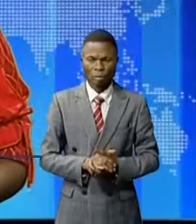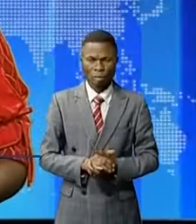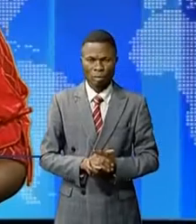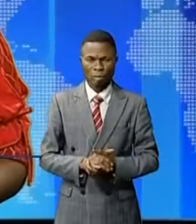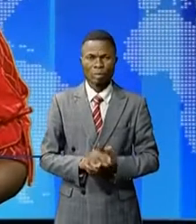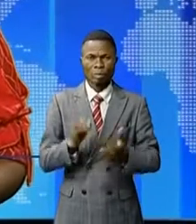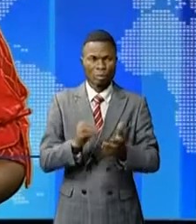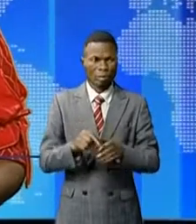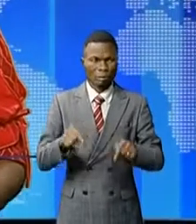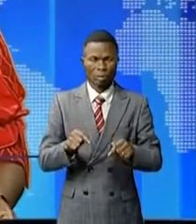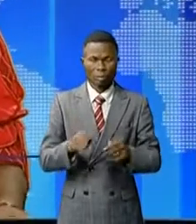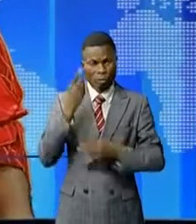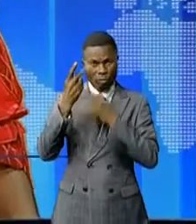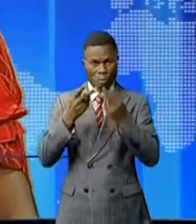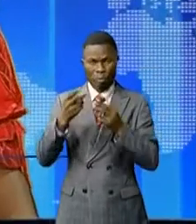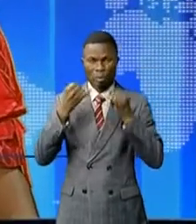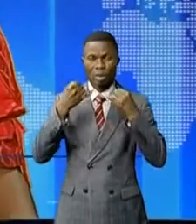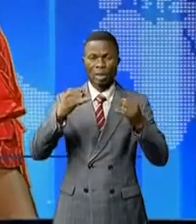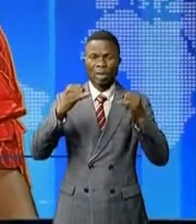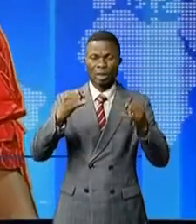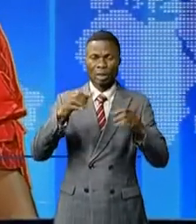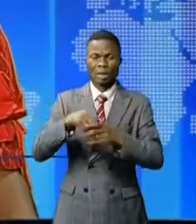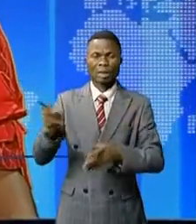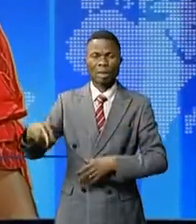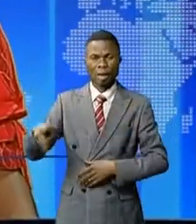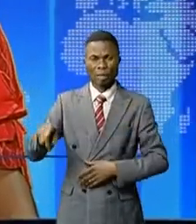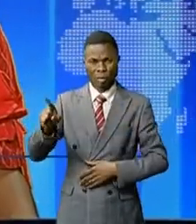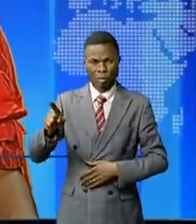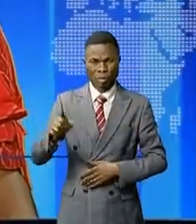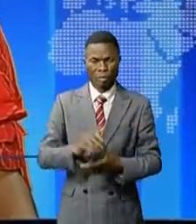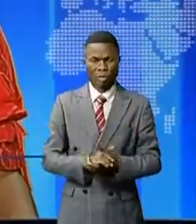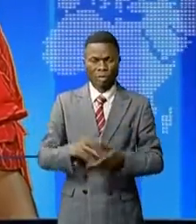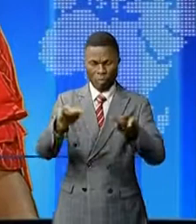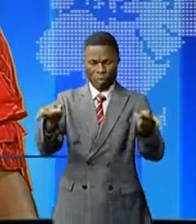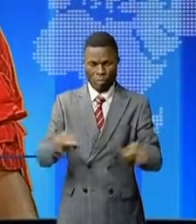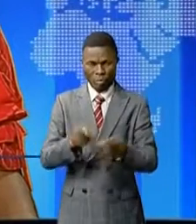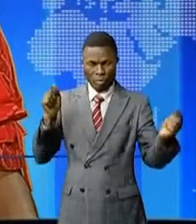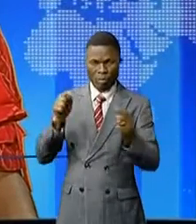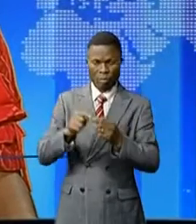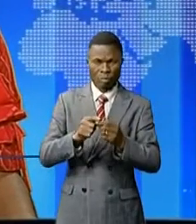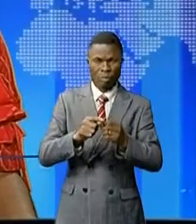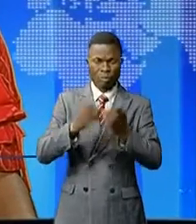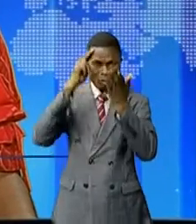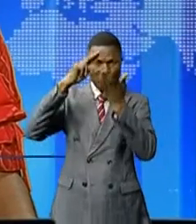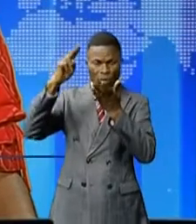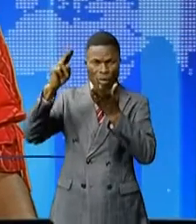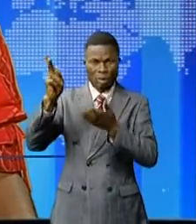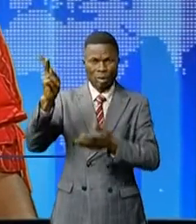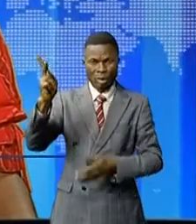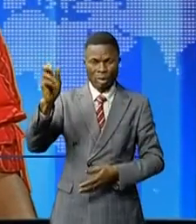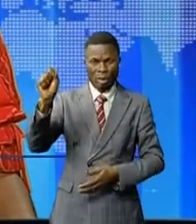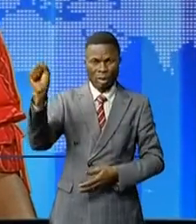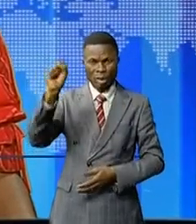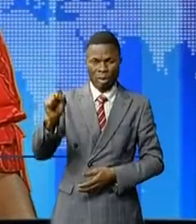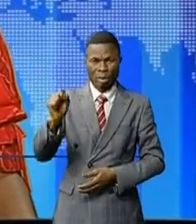Faisons à présent un tour de l'actualité à travers le province. Du Carrefour jusqu'au site universitaire de Kasapa, nous sommes là